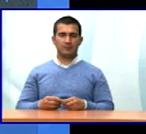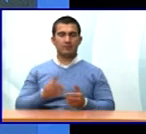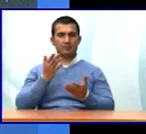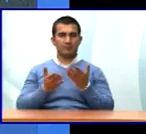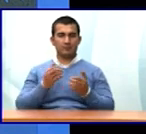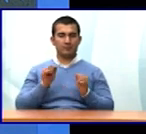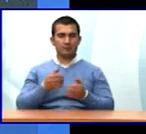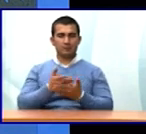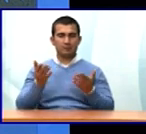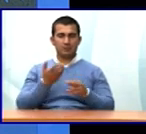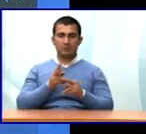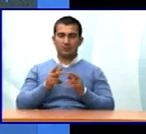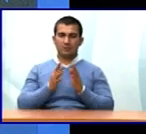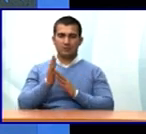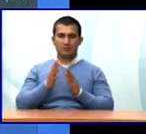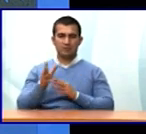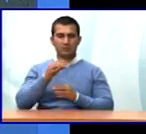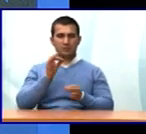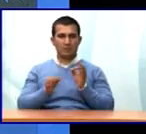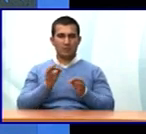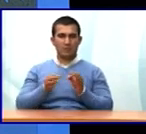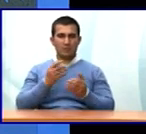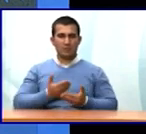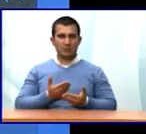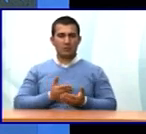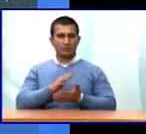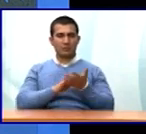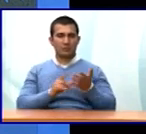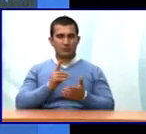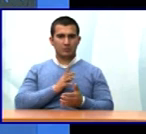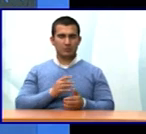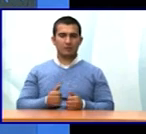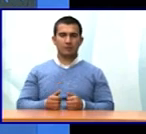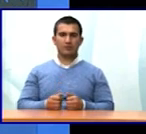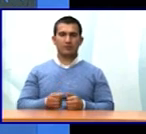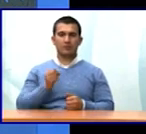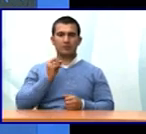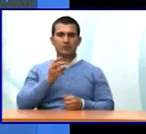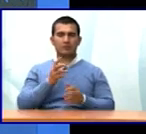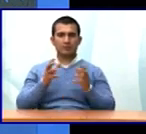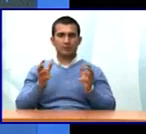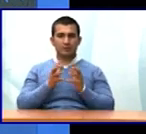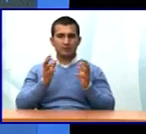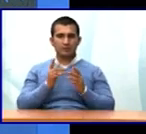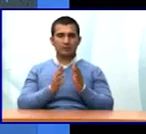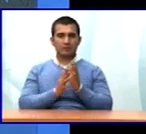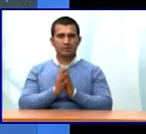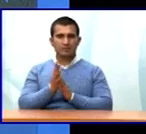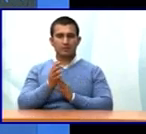Agar biz o'simliklarni normal hayot kechirishi uchun o'sha qanday